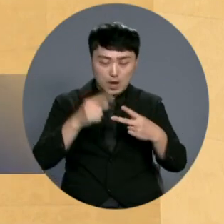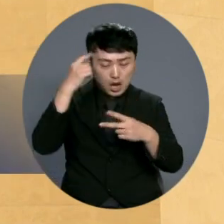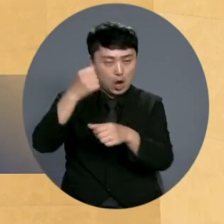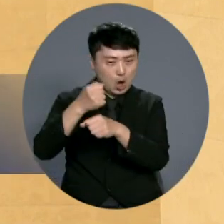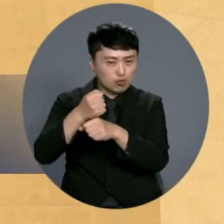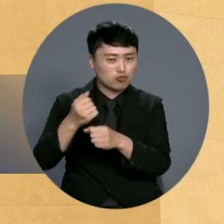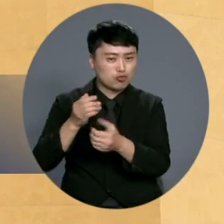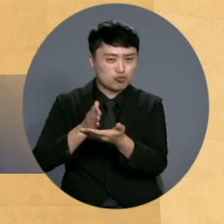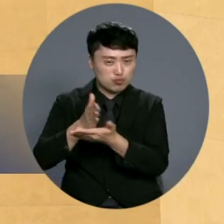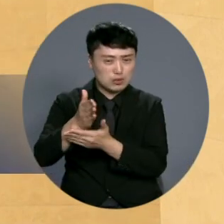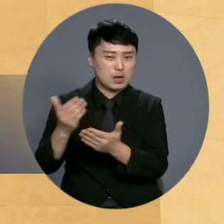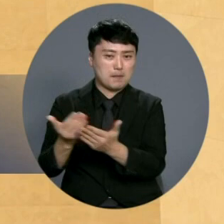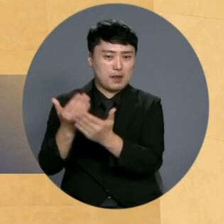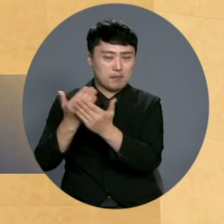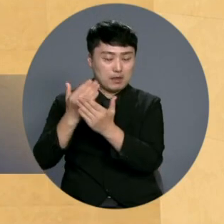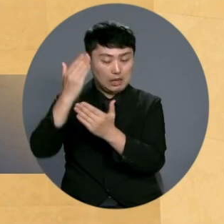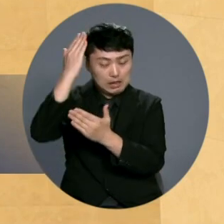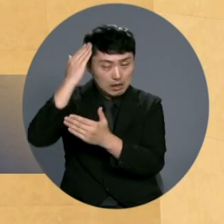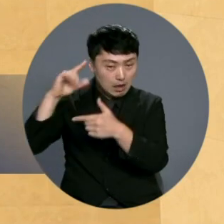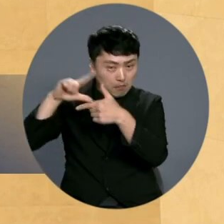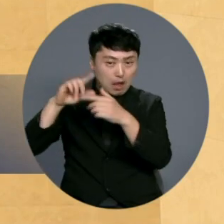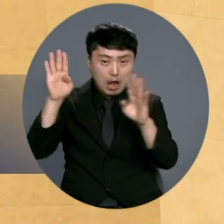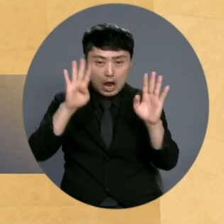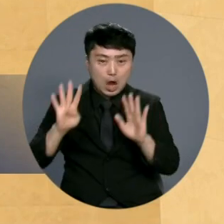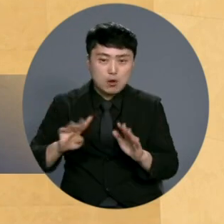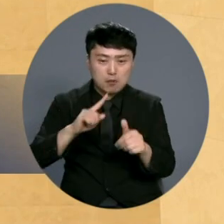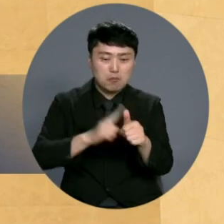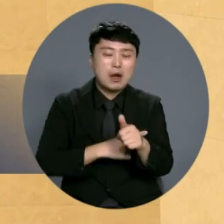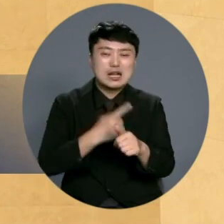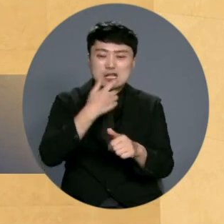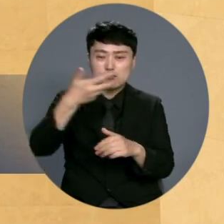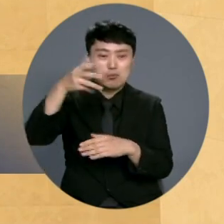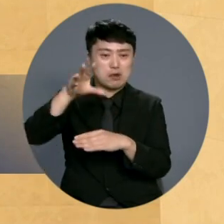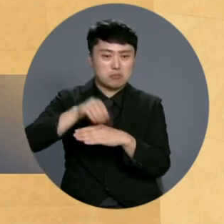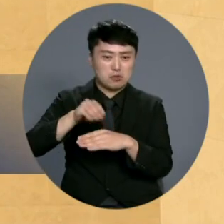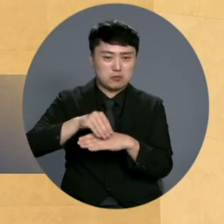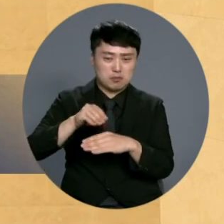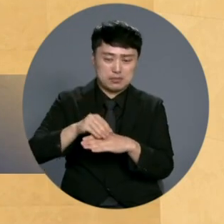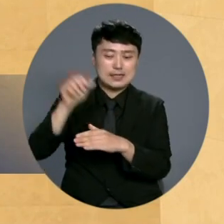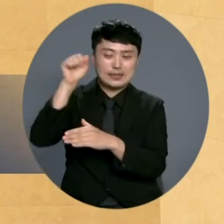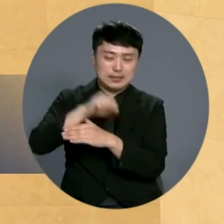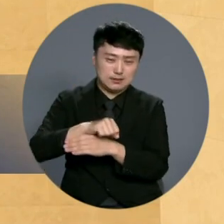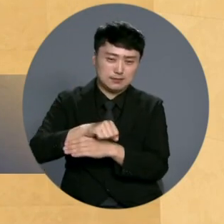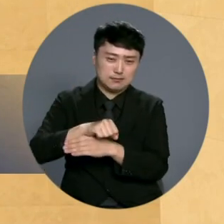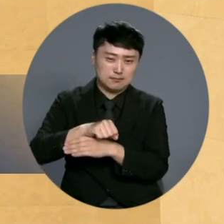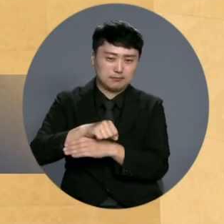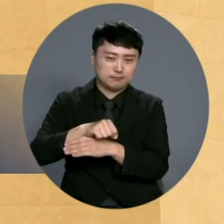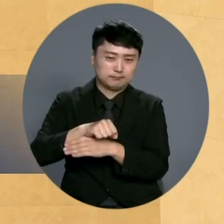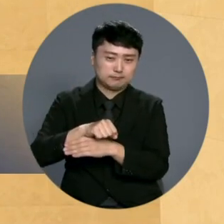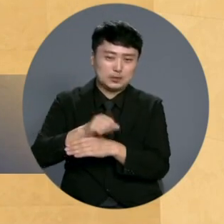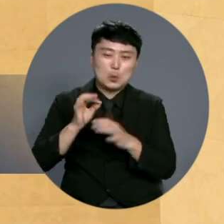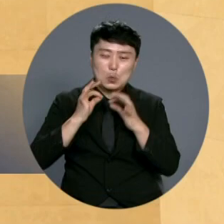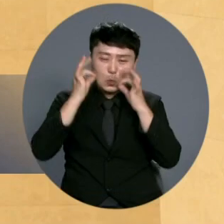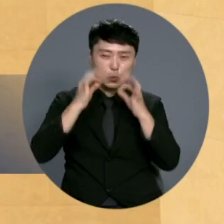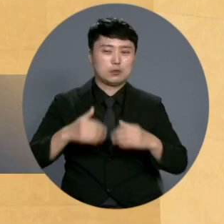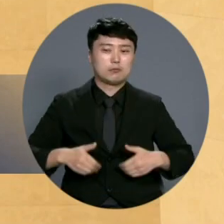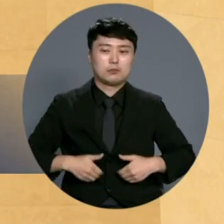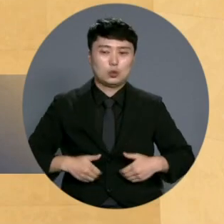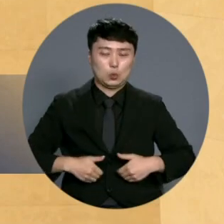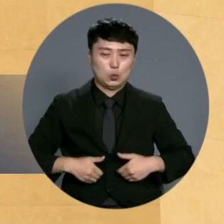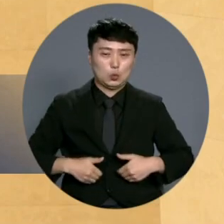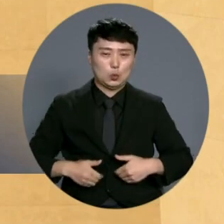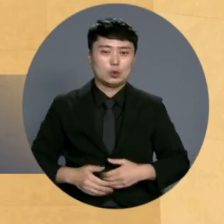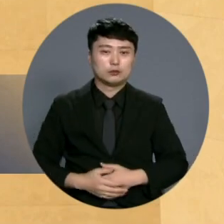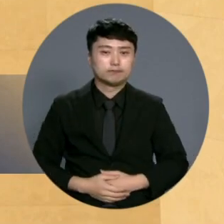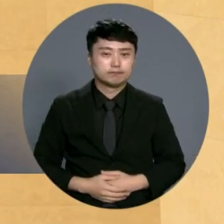action to increase the acceptance of seaweed solutions in climate action, and second through increasing research and tracing the flow